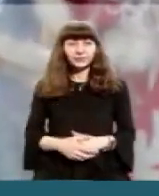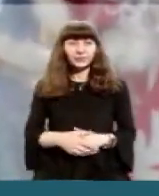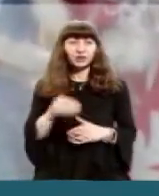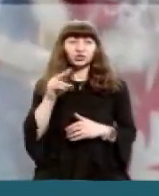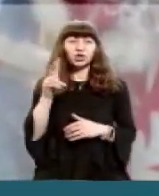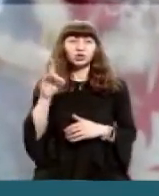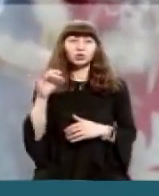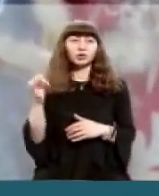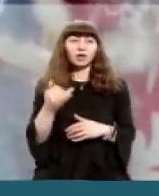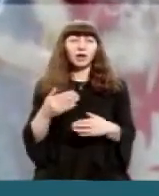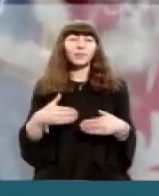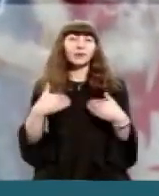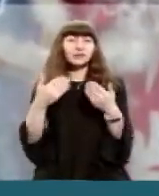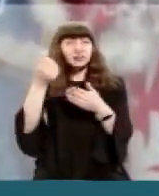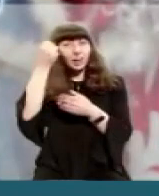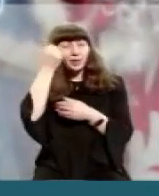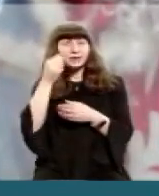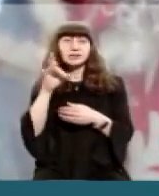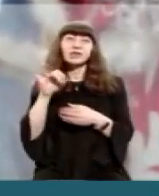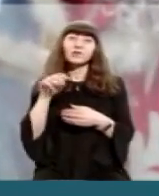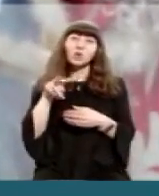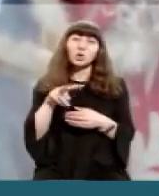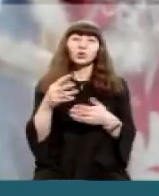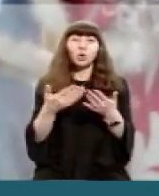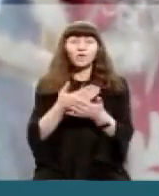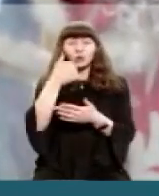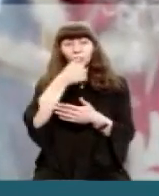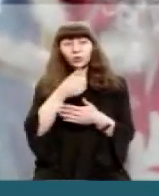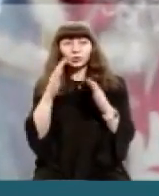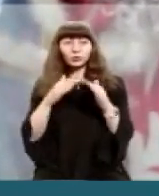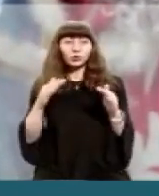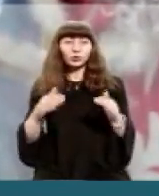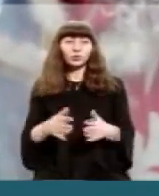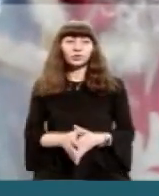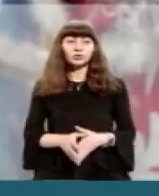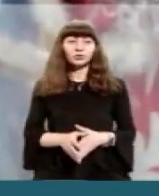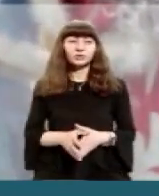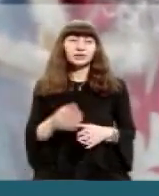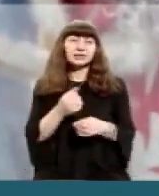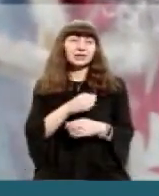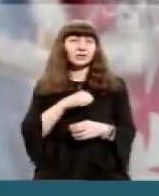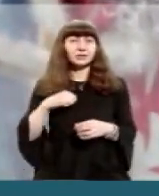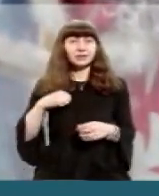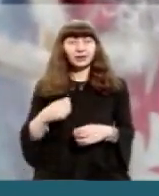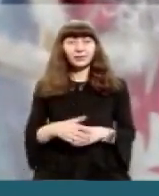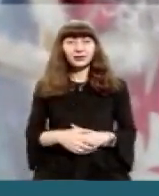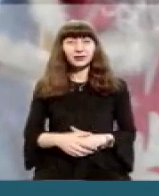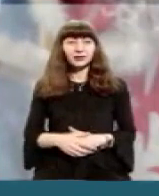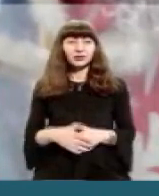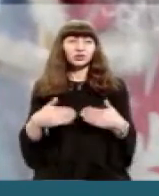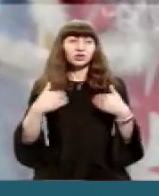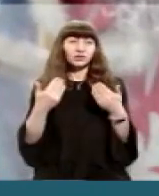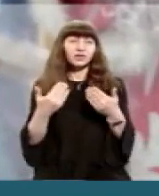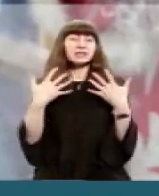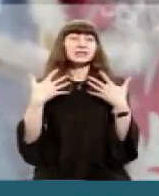Жануя, примите на память символ Нового года елочку-топтышку, сделанную своими руками. Желаем